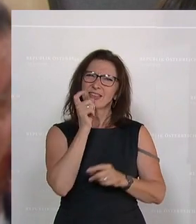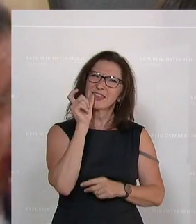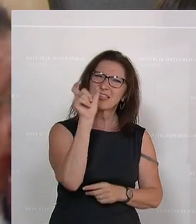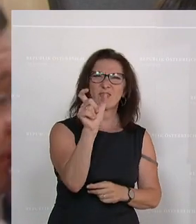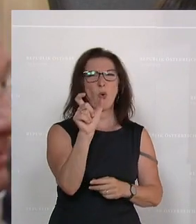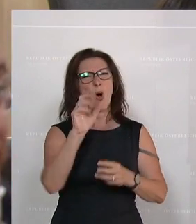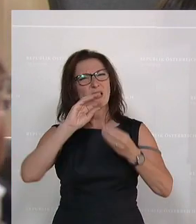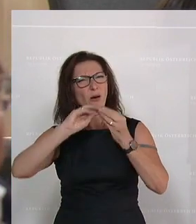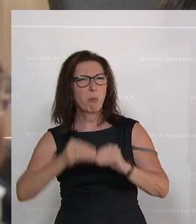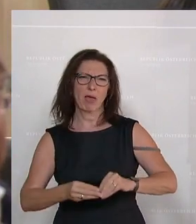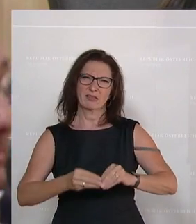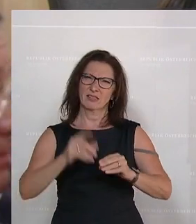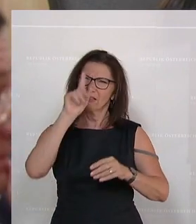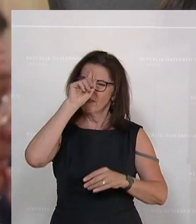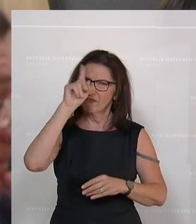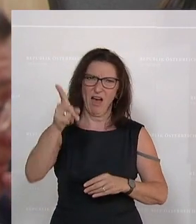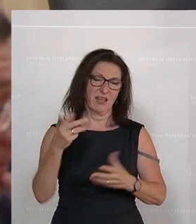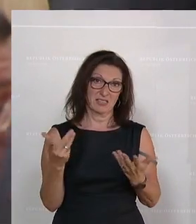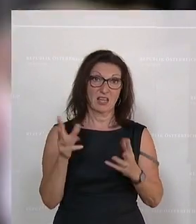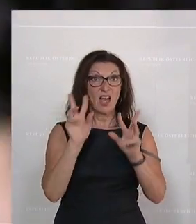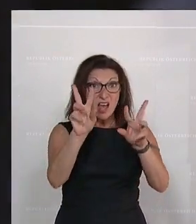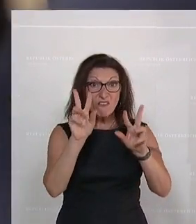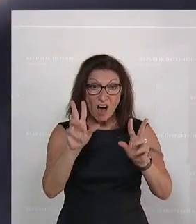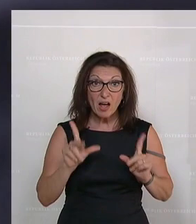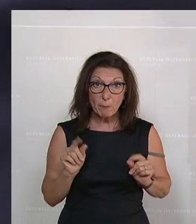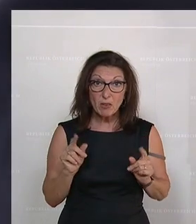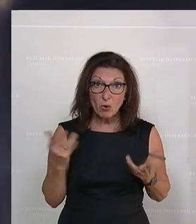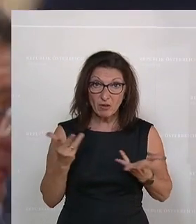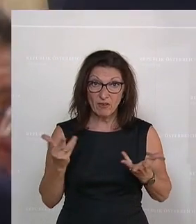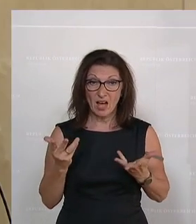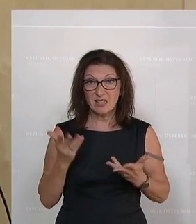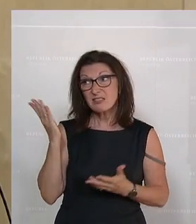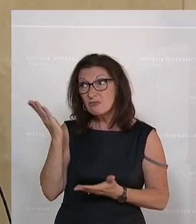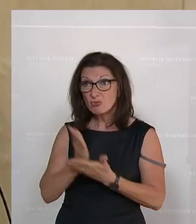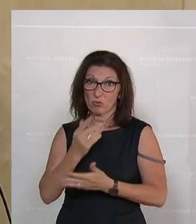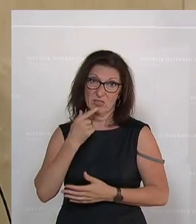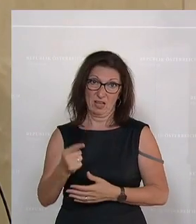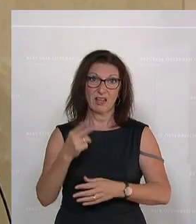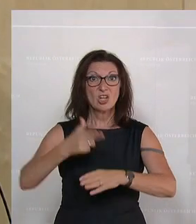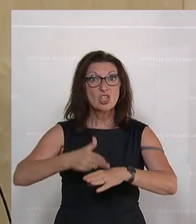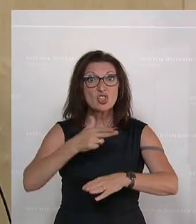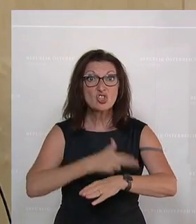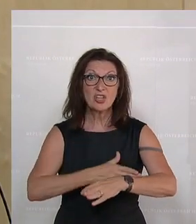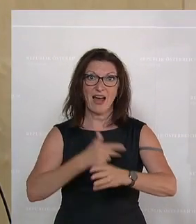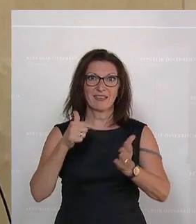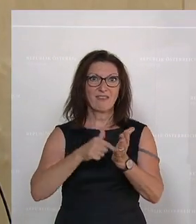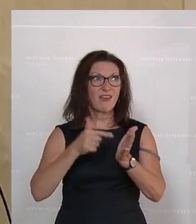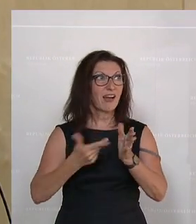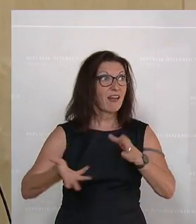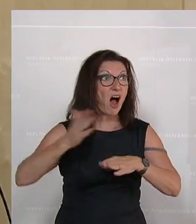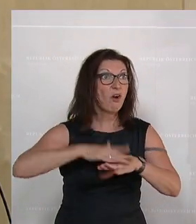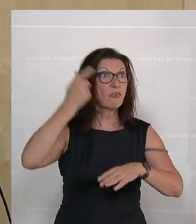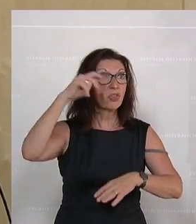wissen da sind aus den diskussionen heraus in wahrheit bedeutet der sie haben dass ich auch gesagt dass der staat enorm durch die teuerung auf profitiert